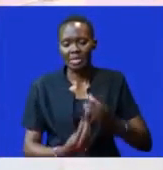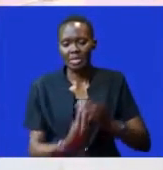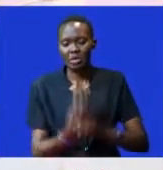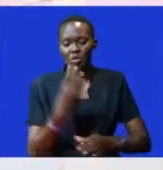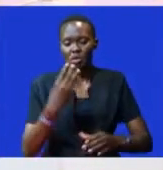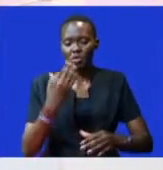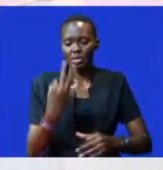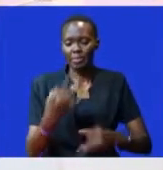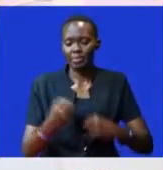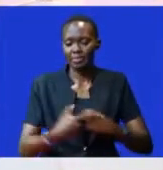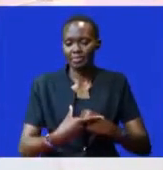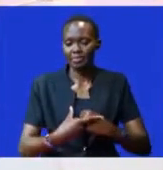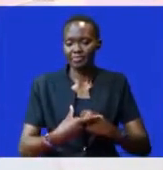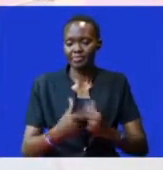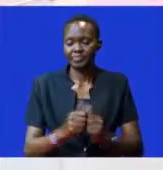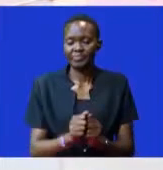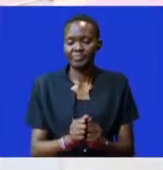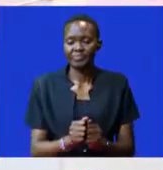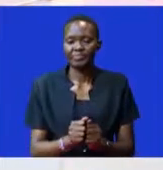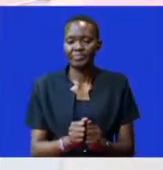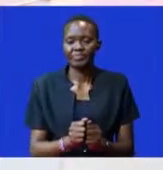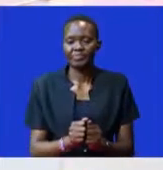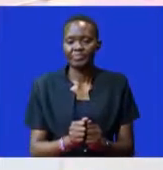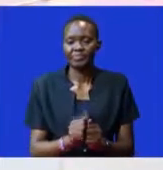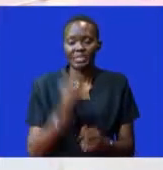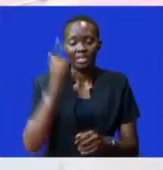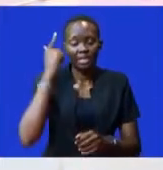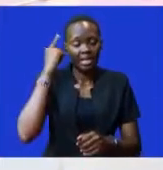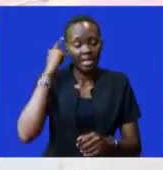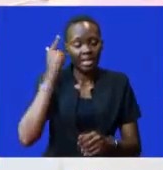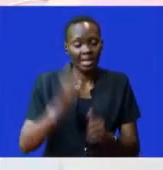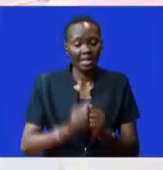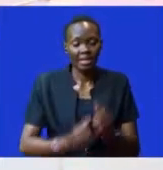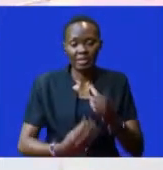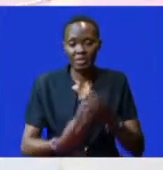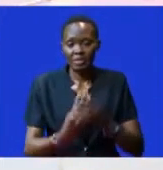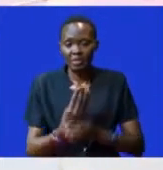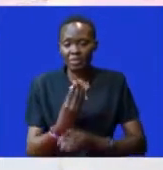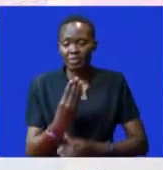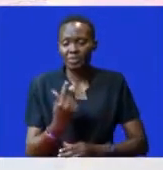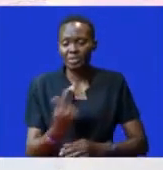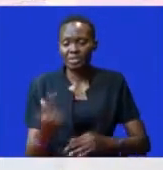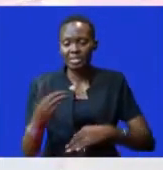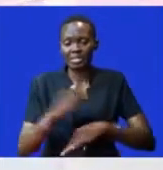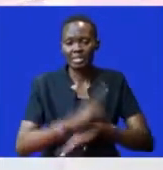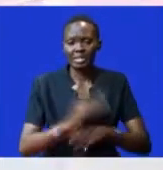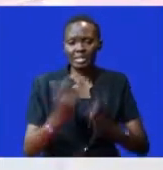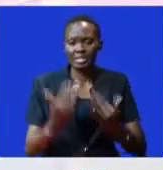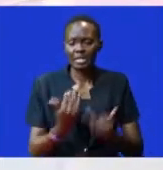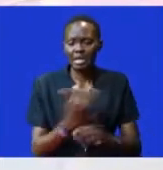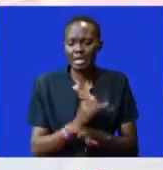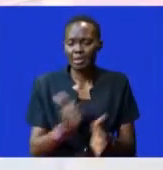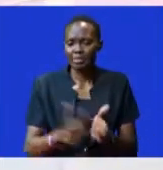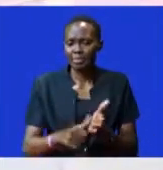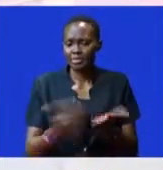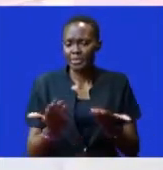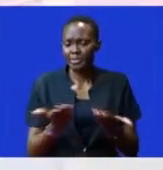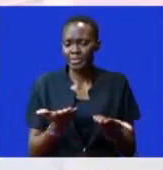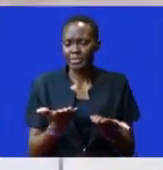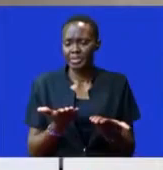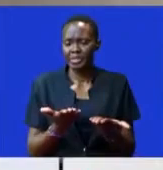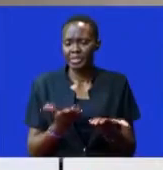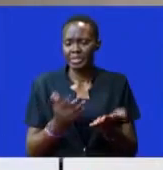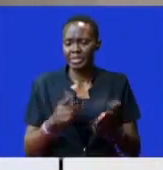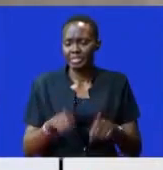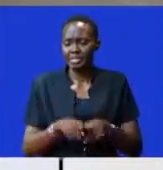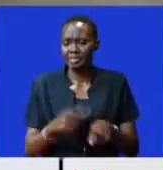dweche adek. Gini wiye ni ochaka achaka dongo, wanena nena ka wiye dongo, tuwa penjo minifasi, tango matimu ni nyathi. Tempo